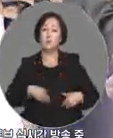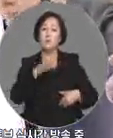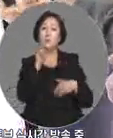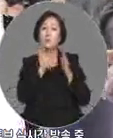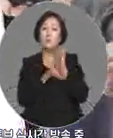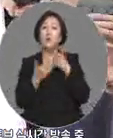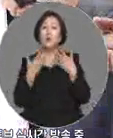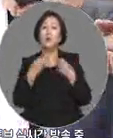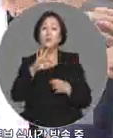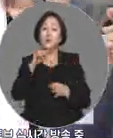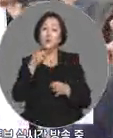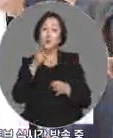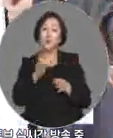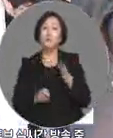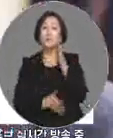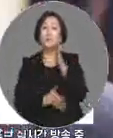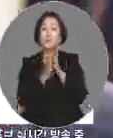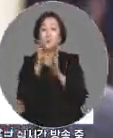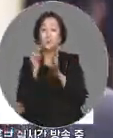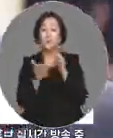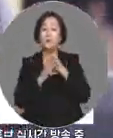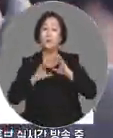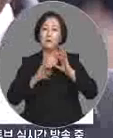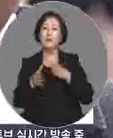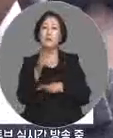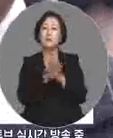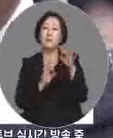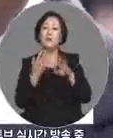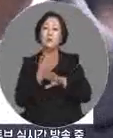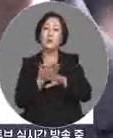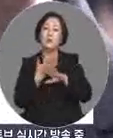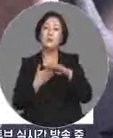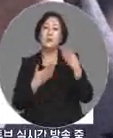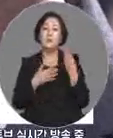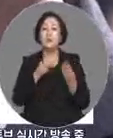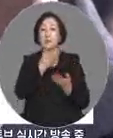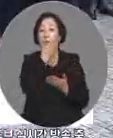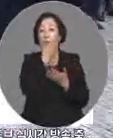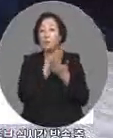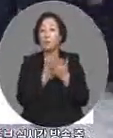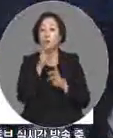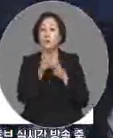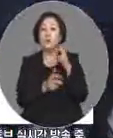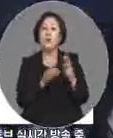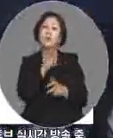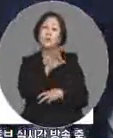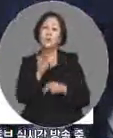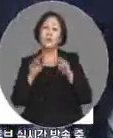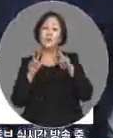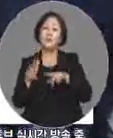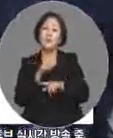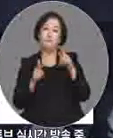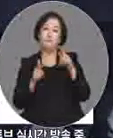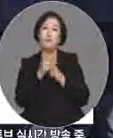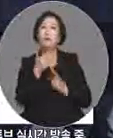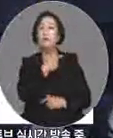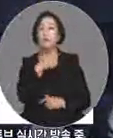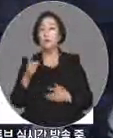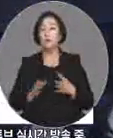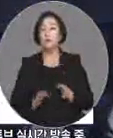김두겸 시장은 나라 경제와는 별개로 울산은 4대 주력산업을 중심으로 역대급 투자유치와